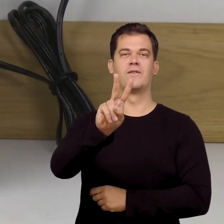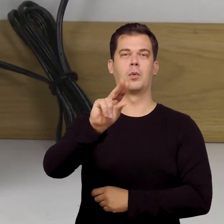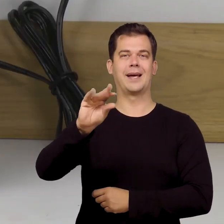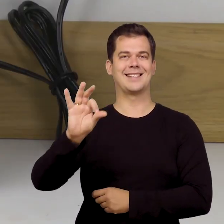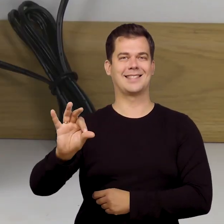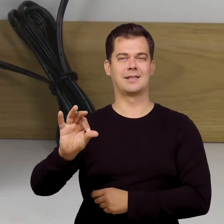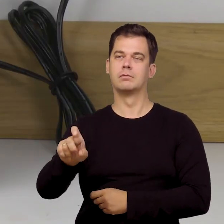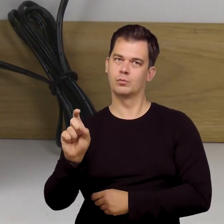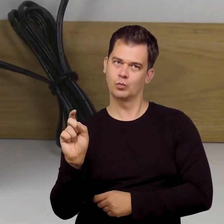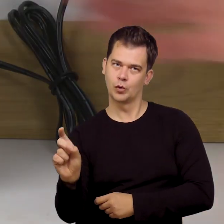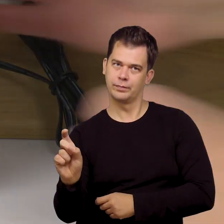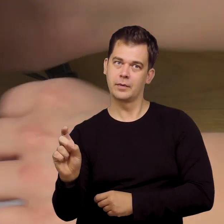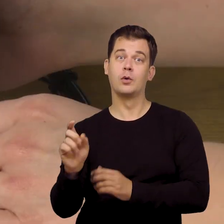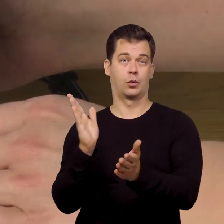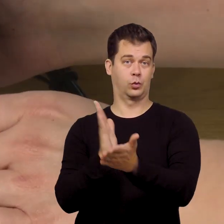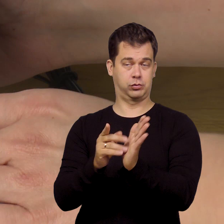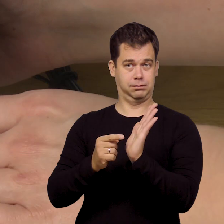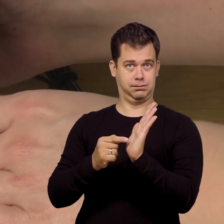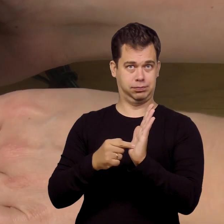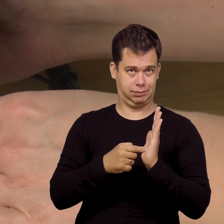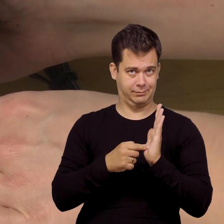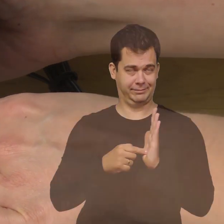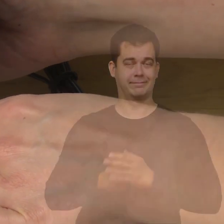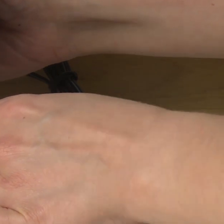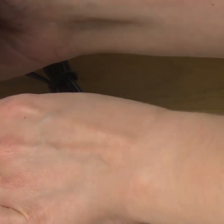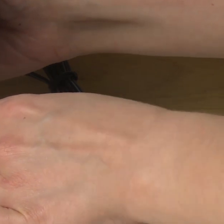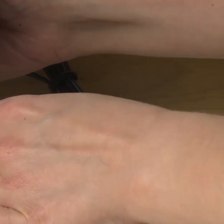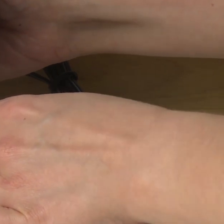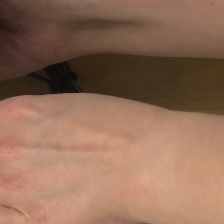przycisku WPS na urządzeniu. Wciśnij go,